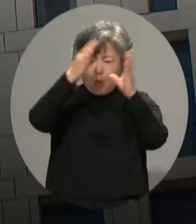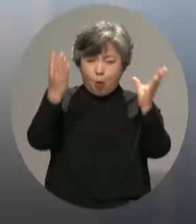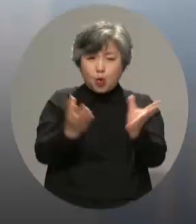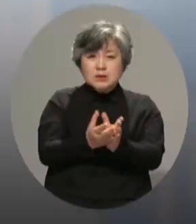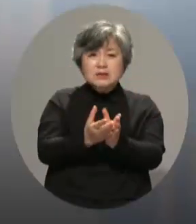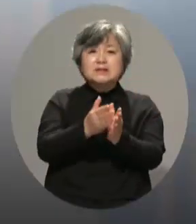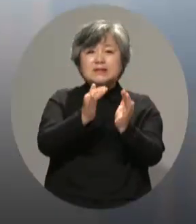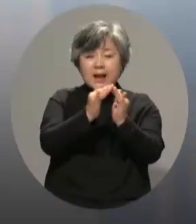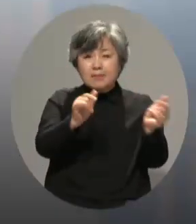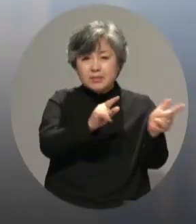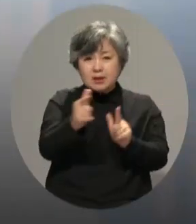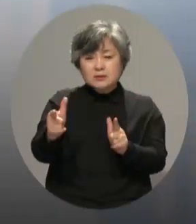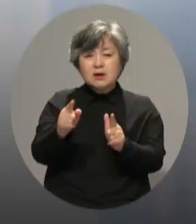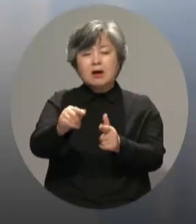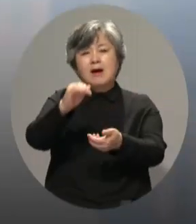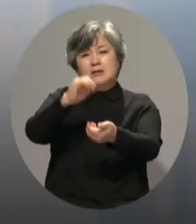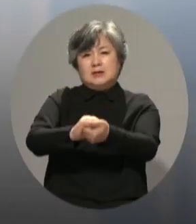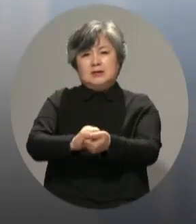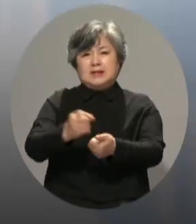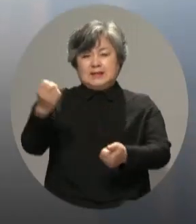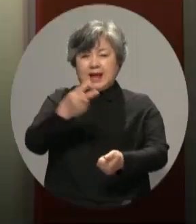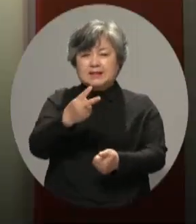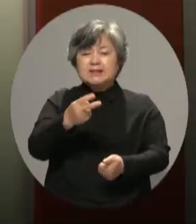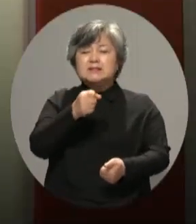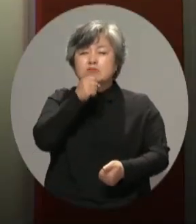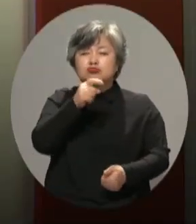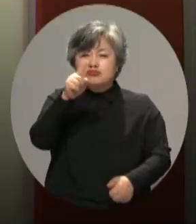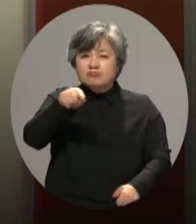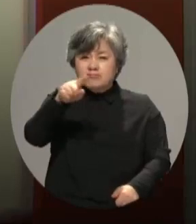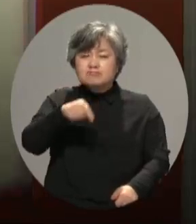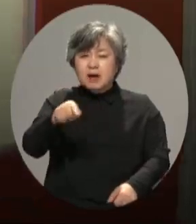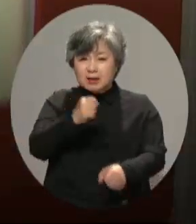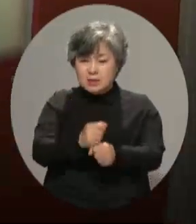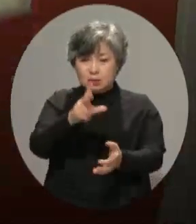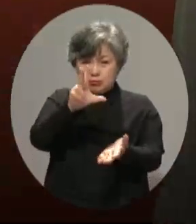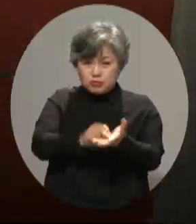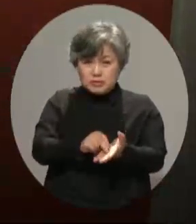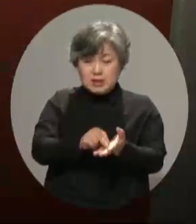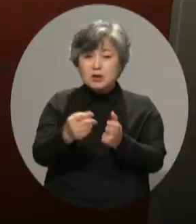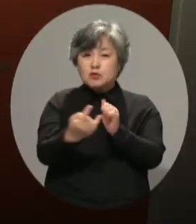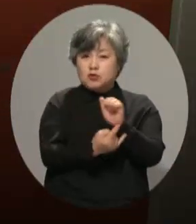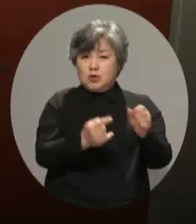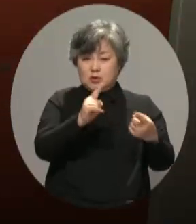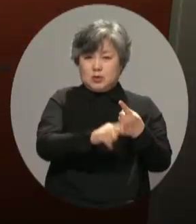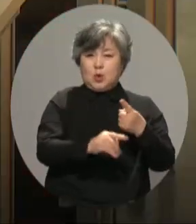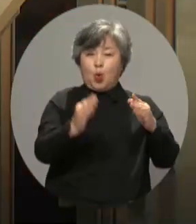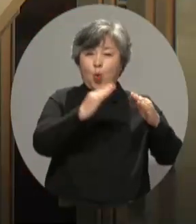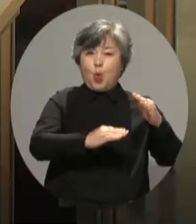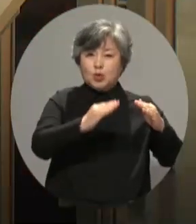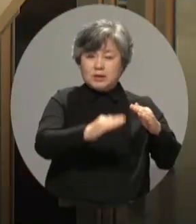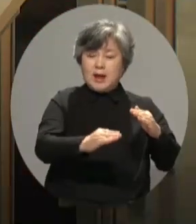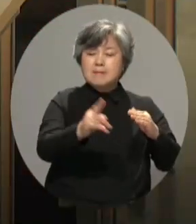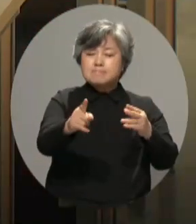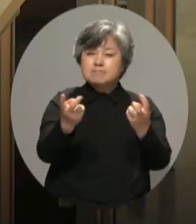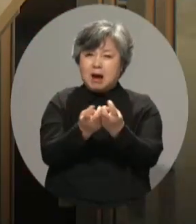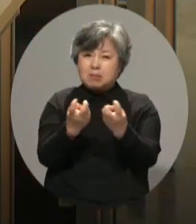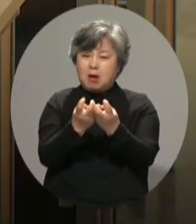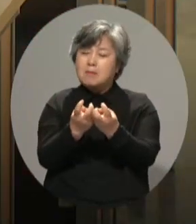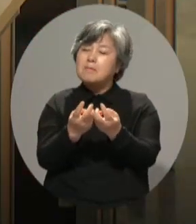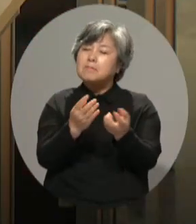해당 문항의 한정애 재 채점을 실시하고 문제가 된 채점 의원은 공단 규정에 따라 조치하겠다 고